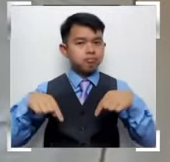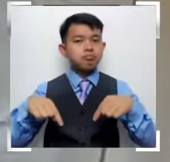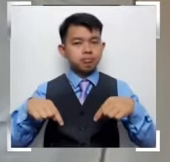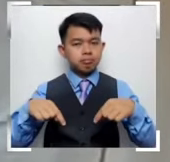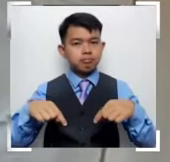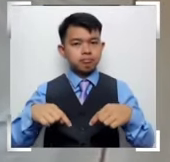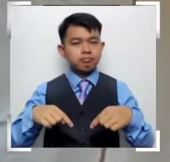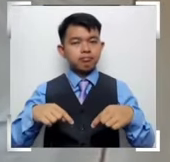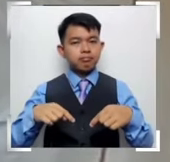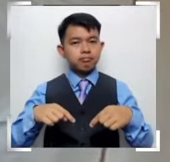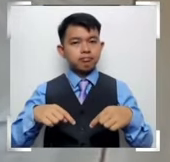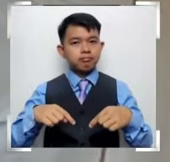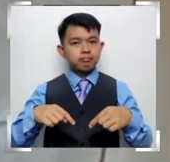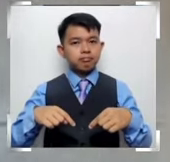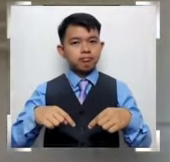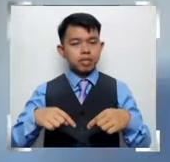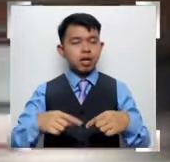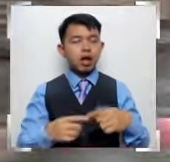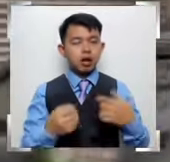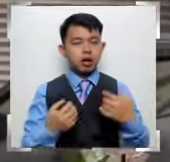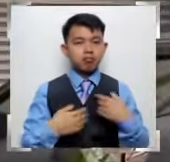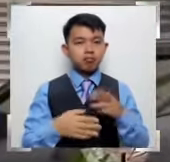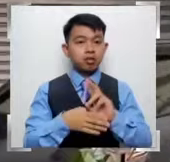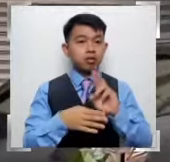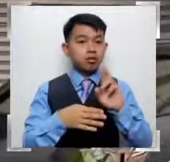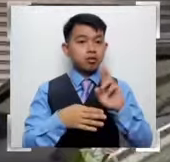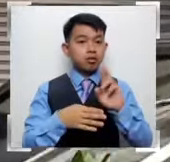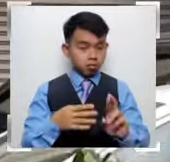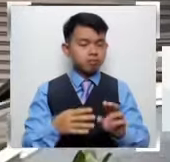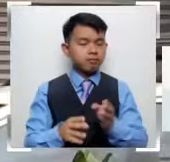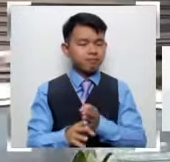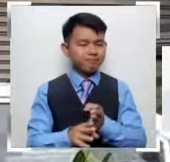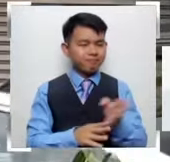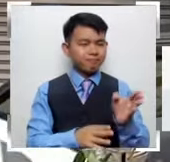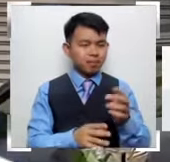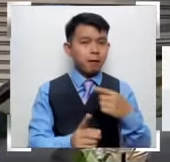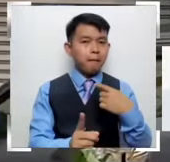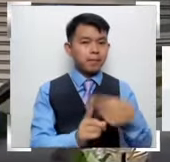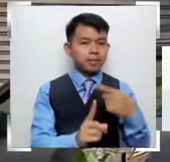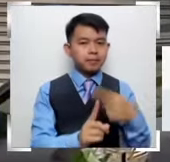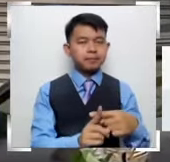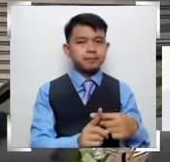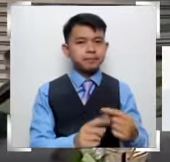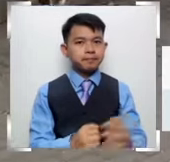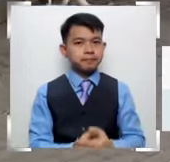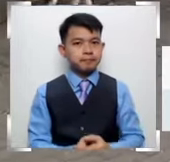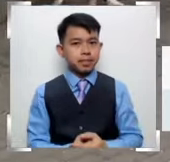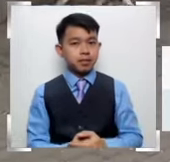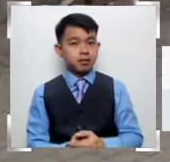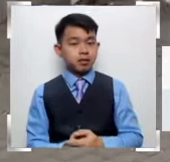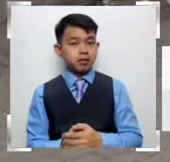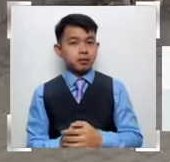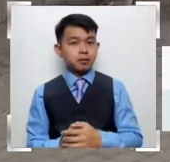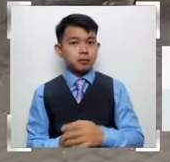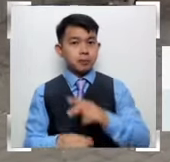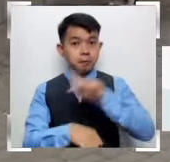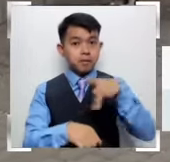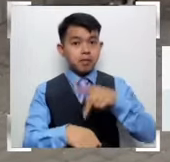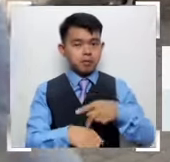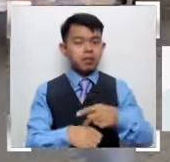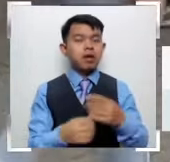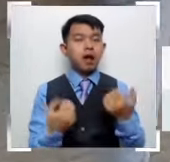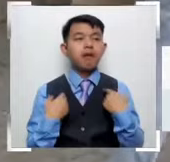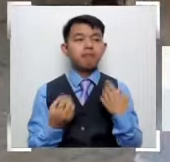a positive positive direction. Nangunguna pa rin ang Pilipinas sa dami ng mga seafarers sa buong mundo. Pero mula 20% sa